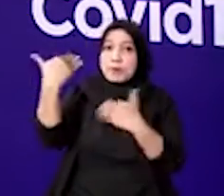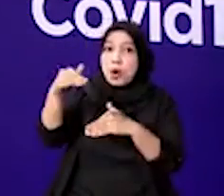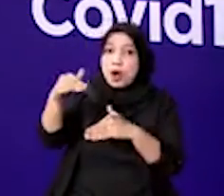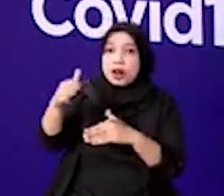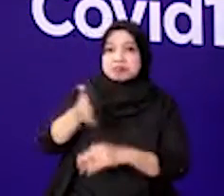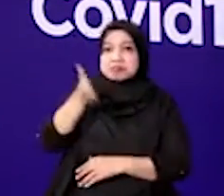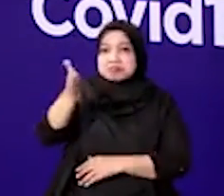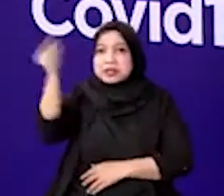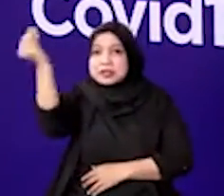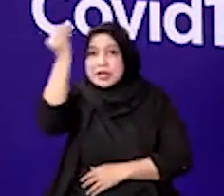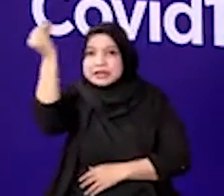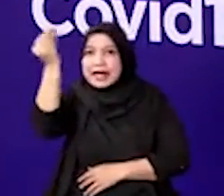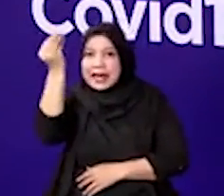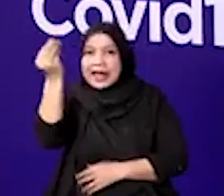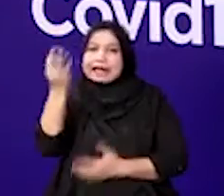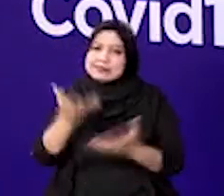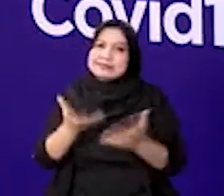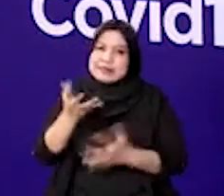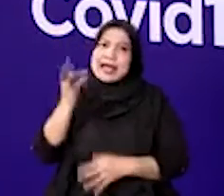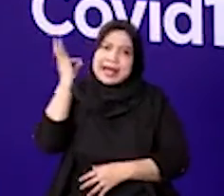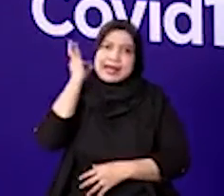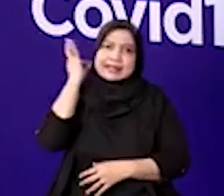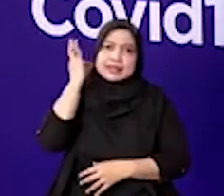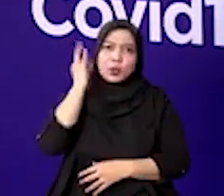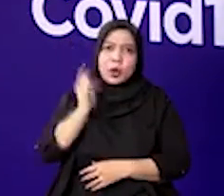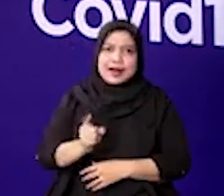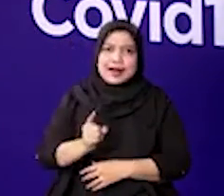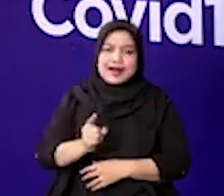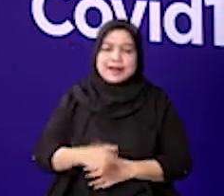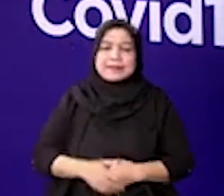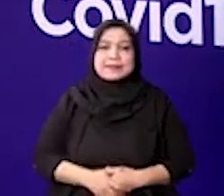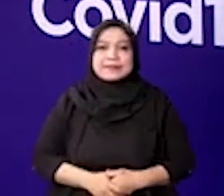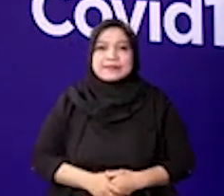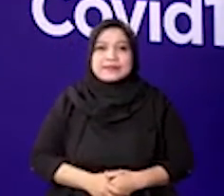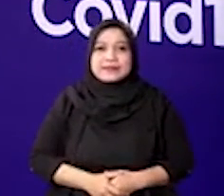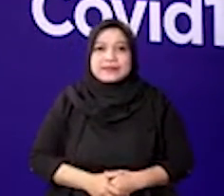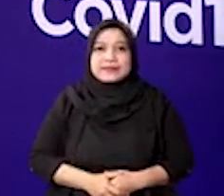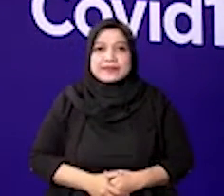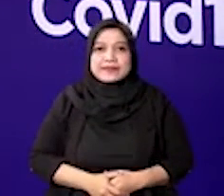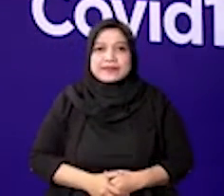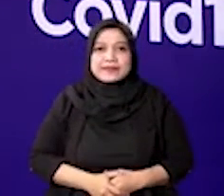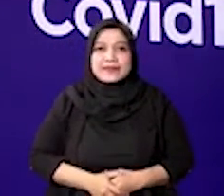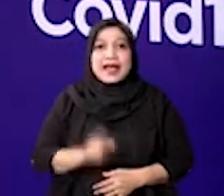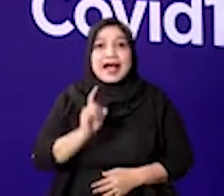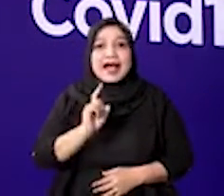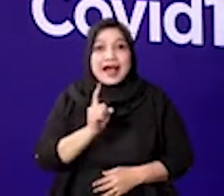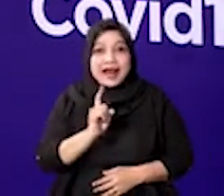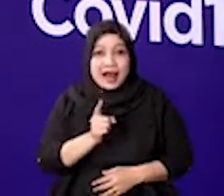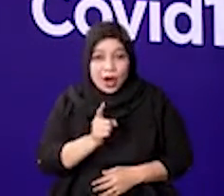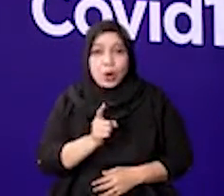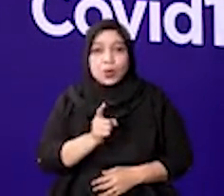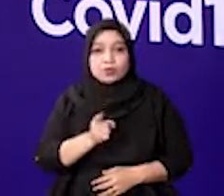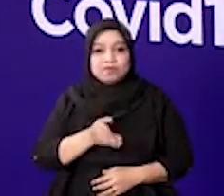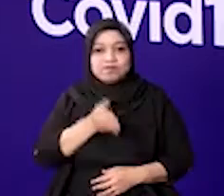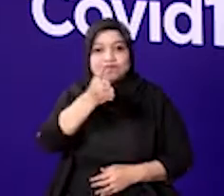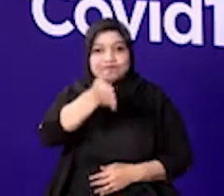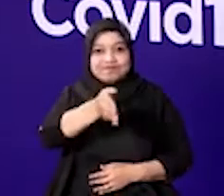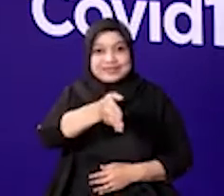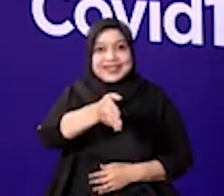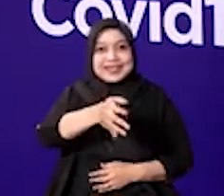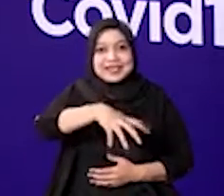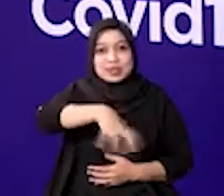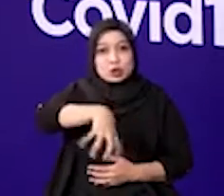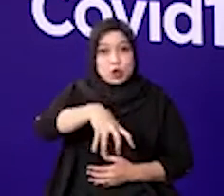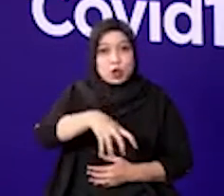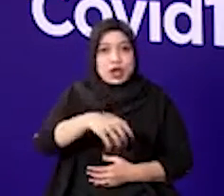merah kalau kita ke zona Jingga jug atau orange tetap berisiko sebaiknya pilih ke